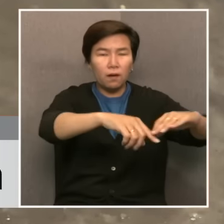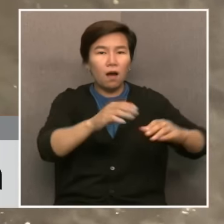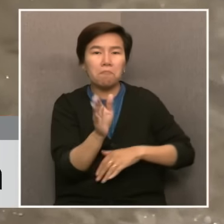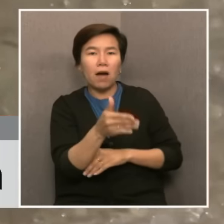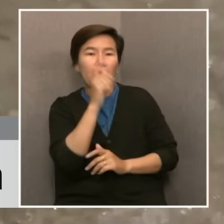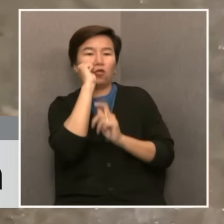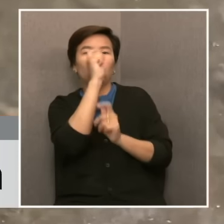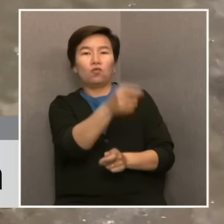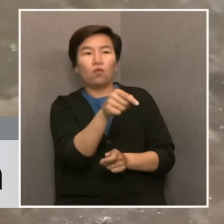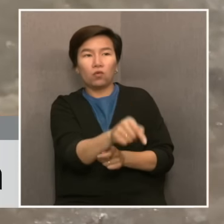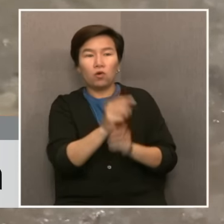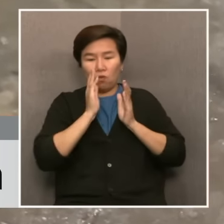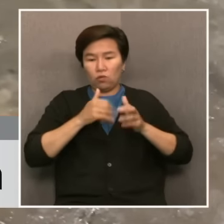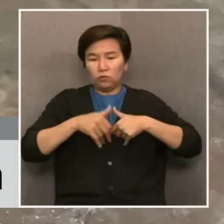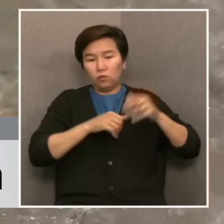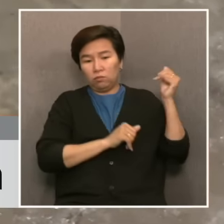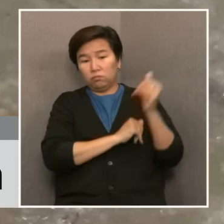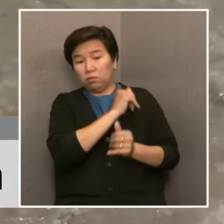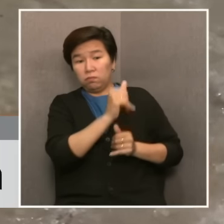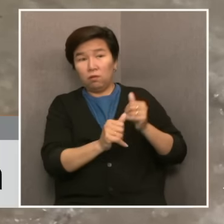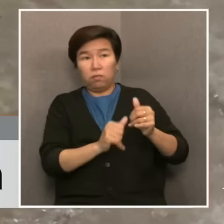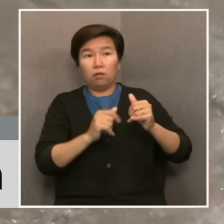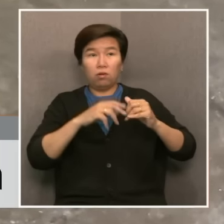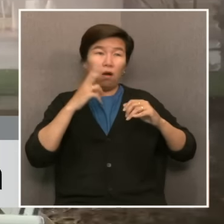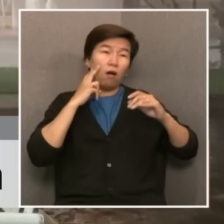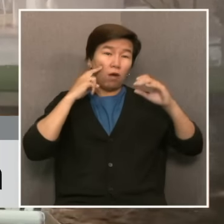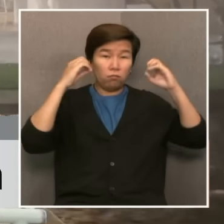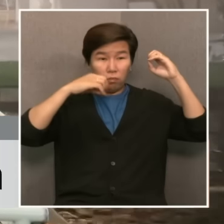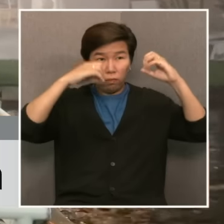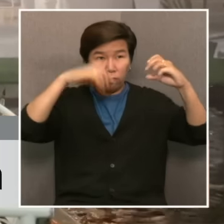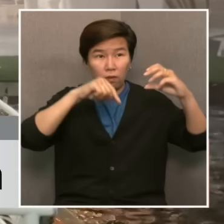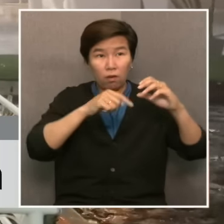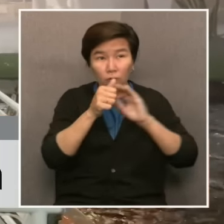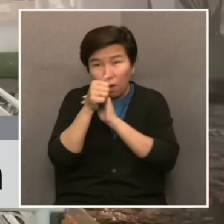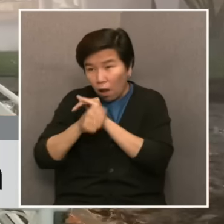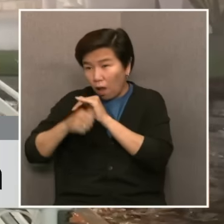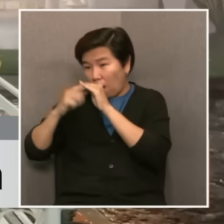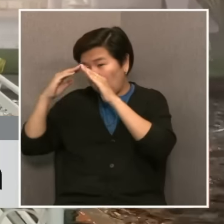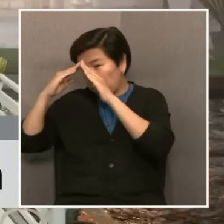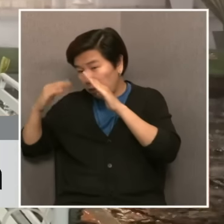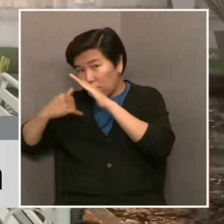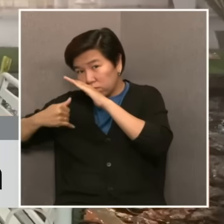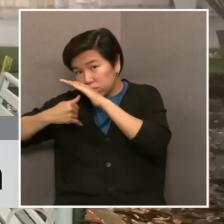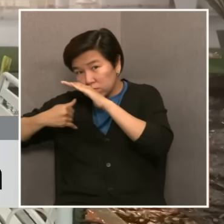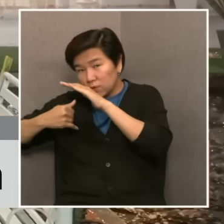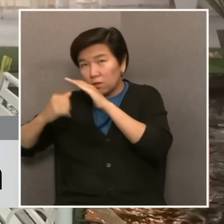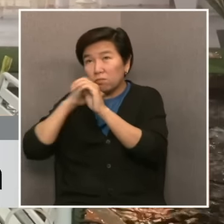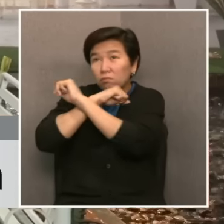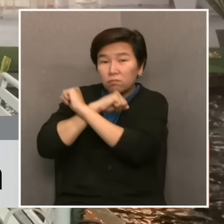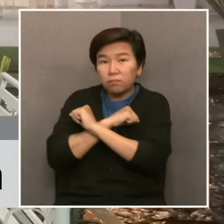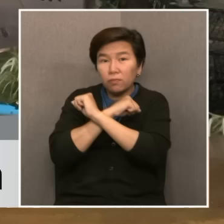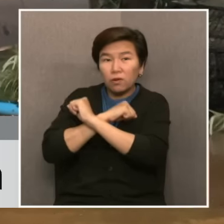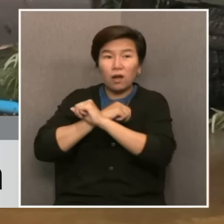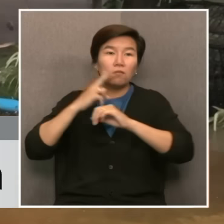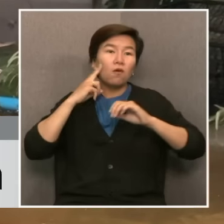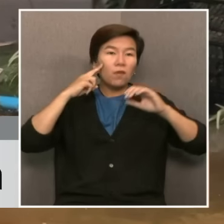าที่มีลูกค้าเข้ามาใช้บริการจำนวนมากดังนั้นค่ะลูกค้าก็ต้องหลบไปอยู่ในจุดที่ปลอดภัยไม่ให้ได้รับอันตรายจากลูก